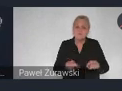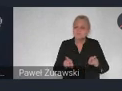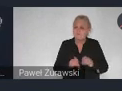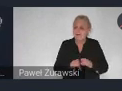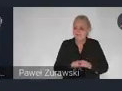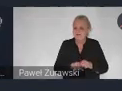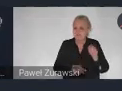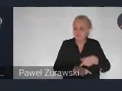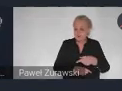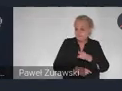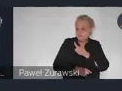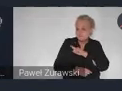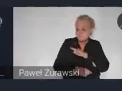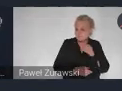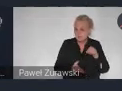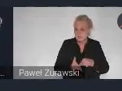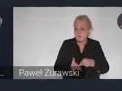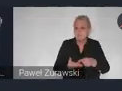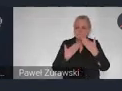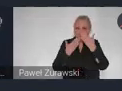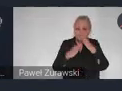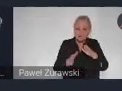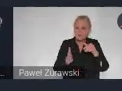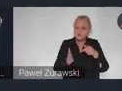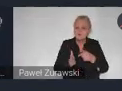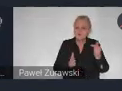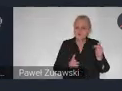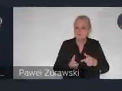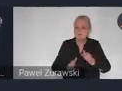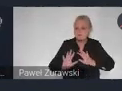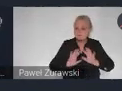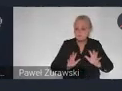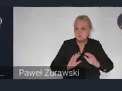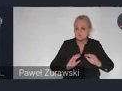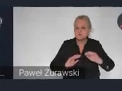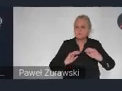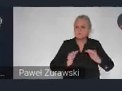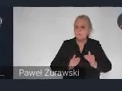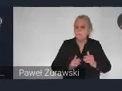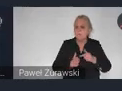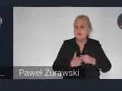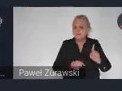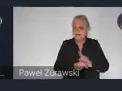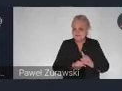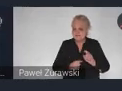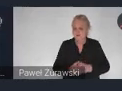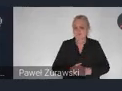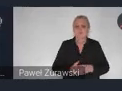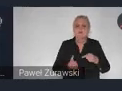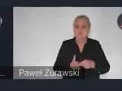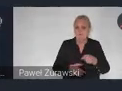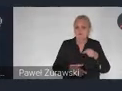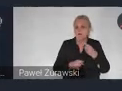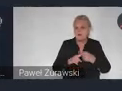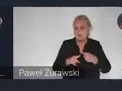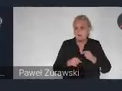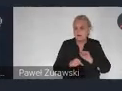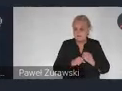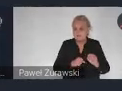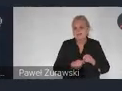zwrócić uwagę na wskazanie sposobów minimalizacji Ryzyk ponieważ jest to jeden z tych elementów